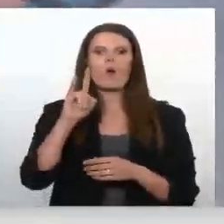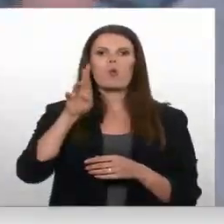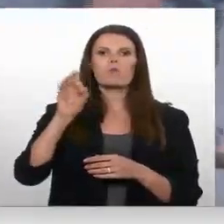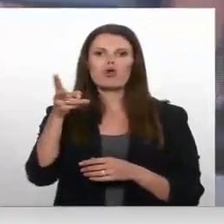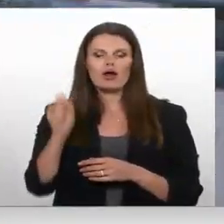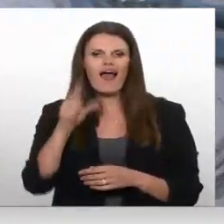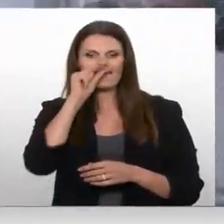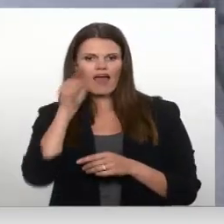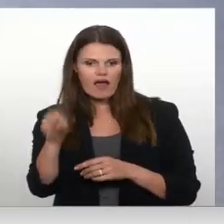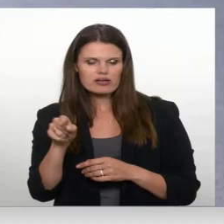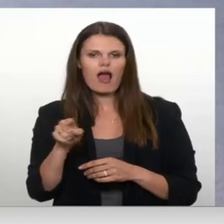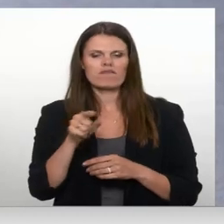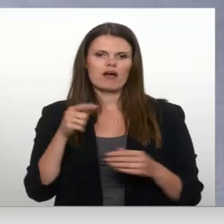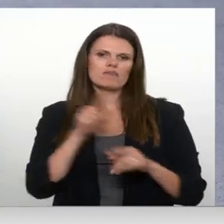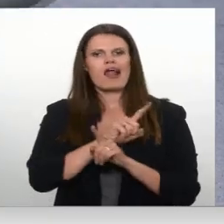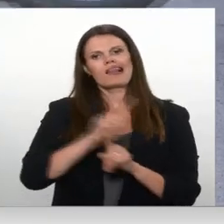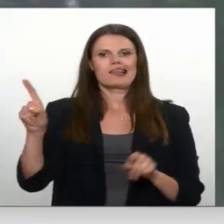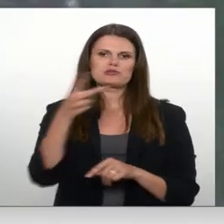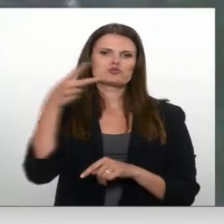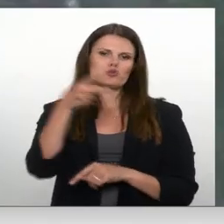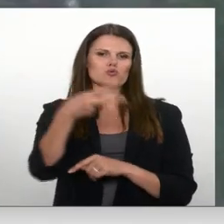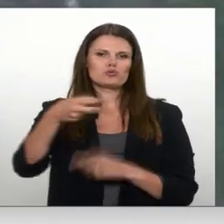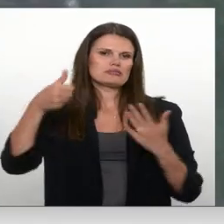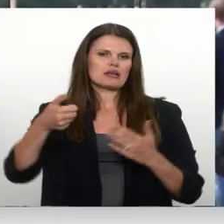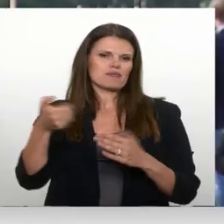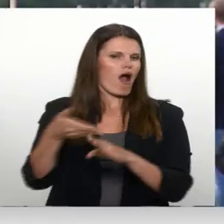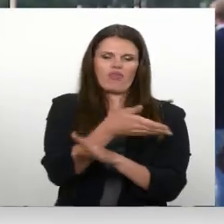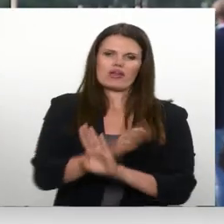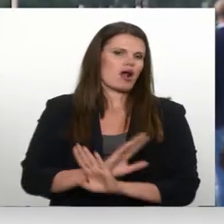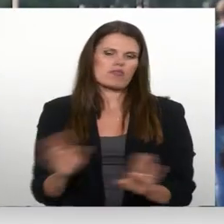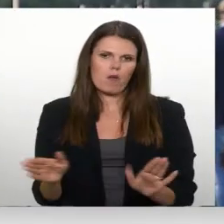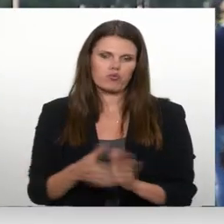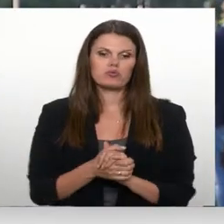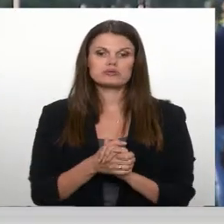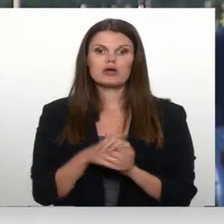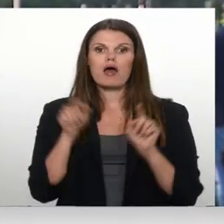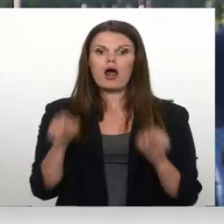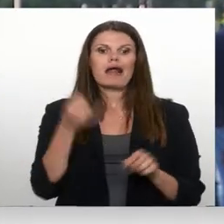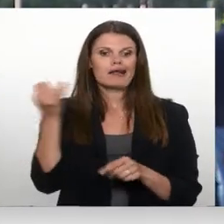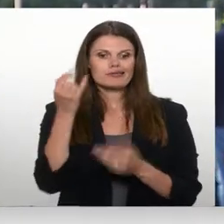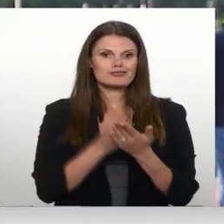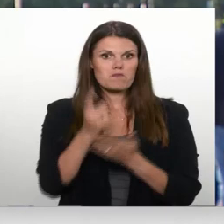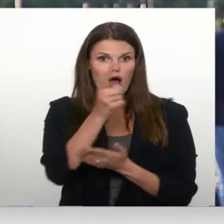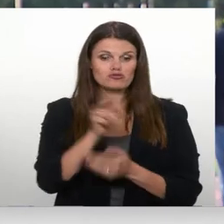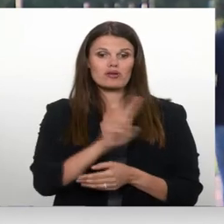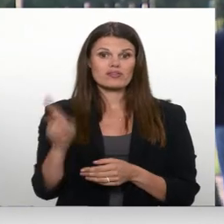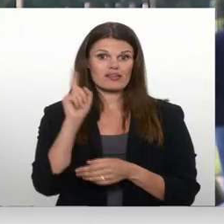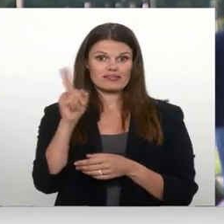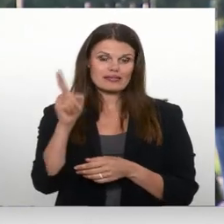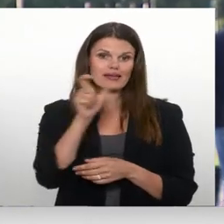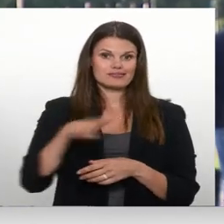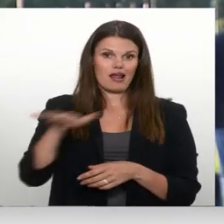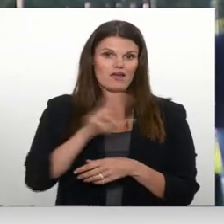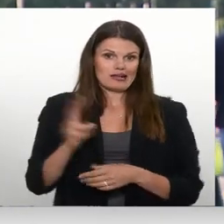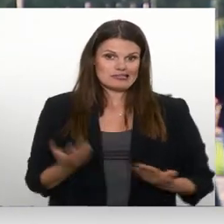nebūs gatavi agrāk par 2026. gadu. Šis ir ļoti interesants maršruts ne tikai šīs apkaimes